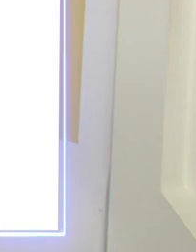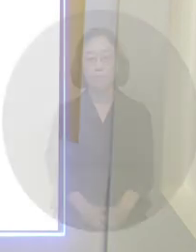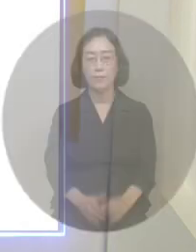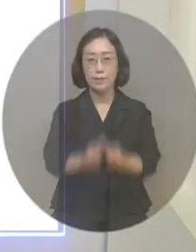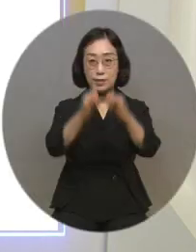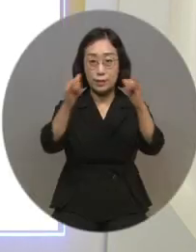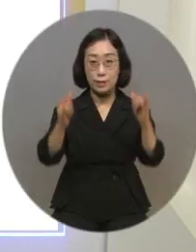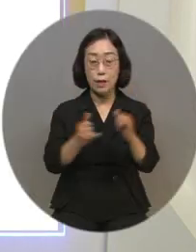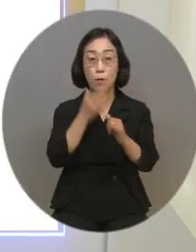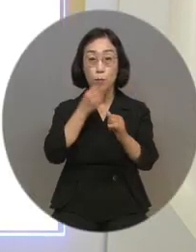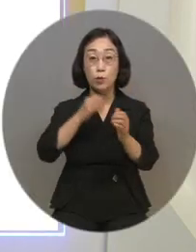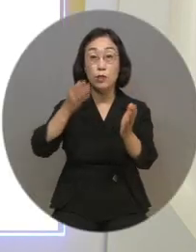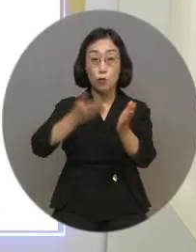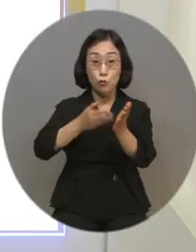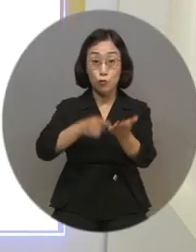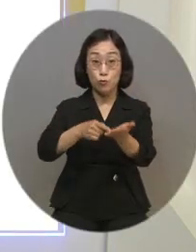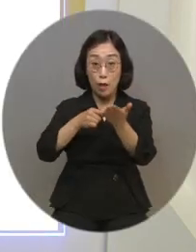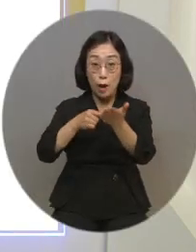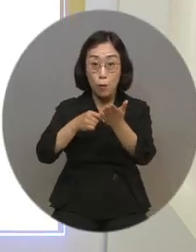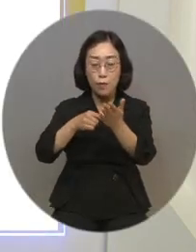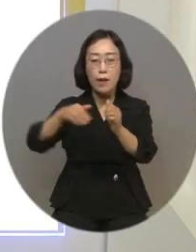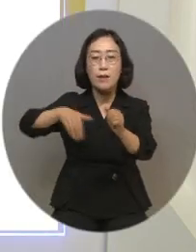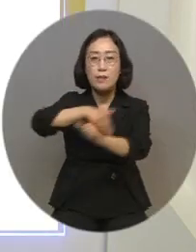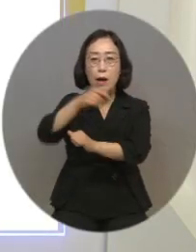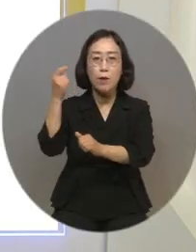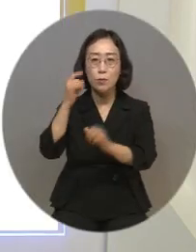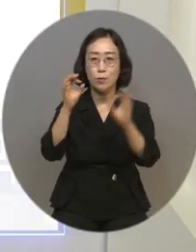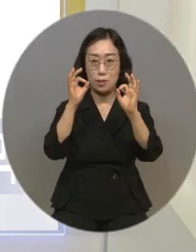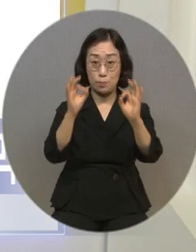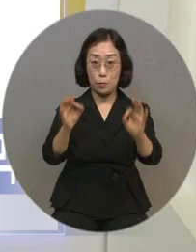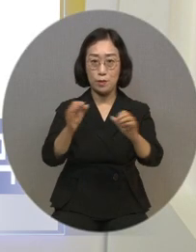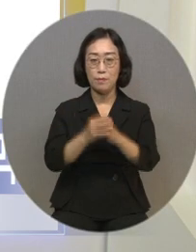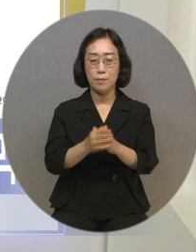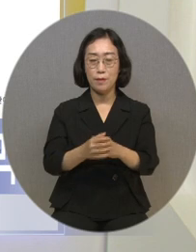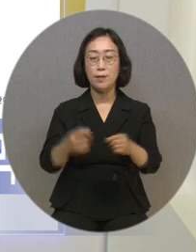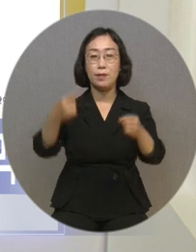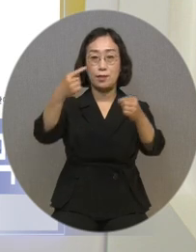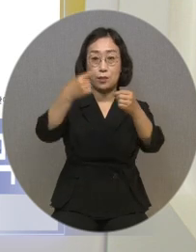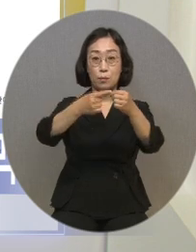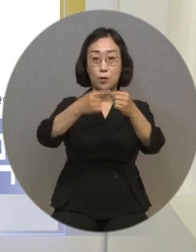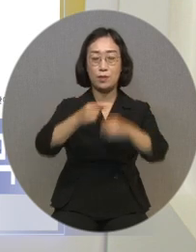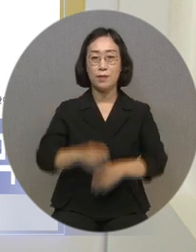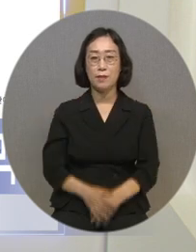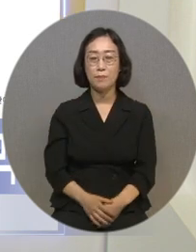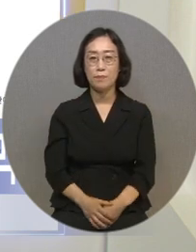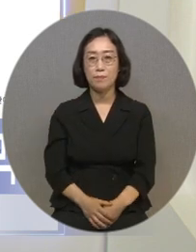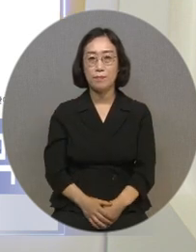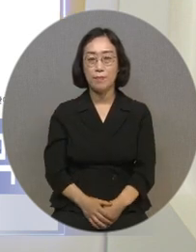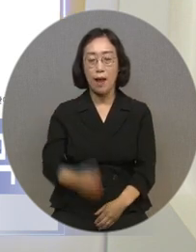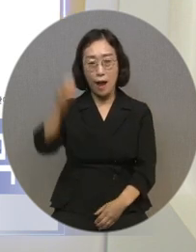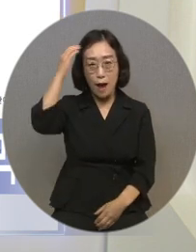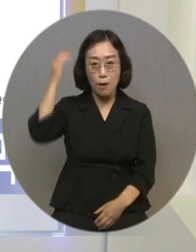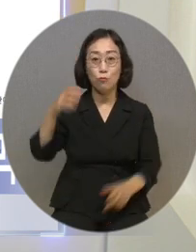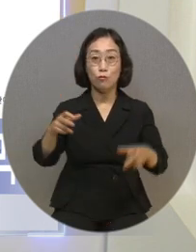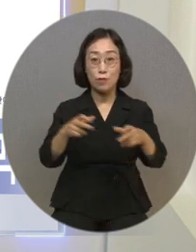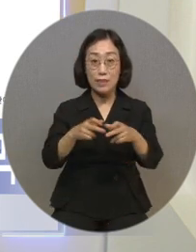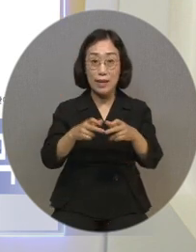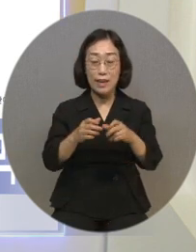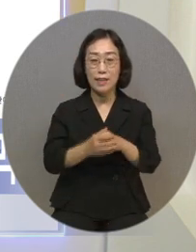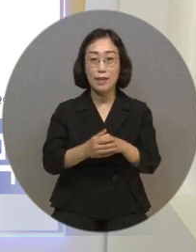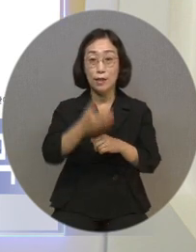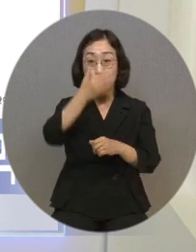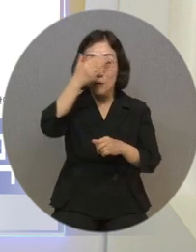웰페어 뉴스와 함께 사회복지의 이슈를 만나봅니다 오늘 첫 번째 기사입니다 대한민국 장애인 스포츠